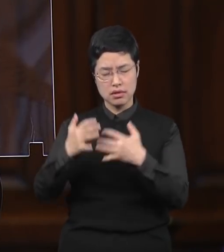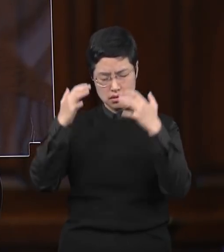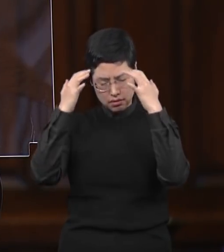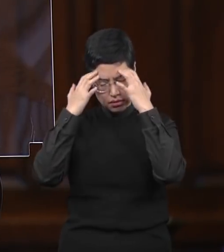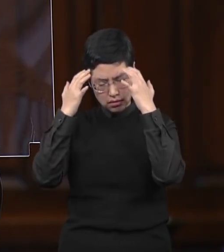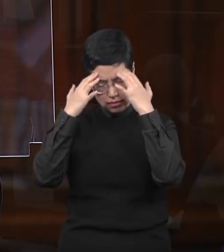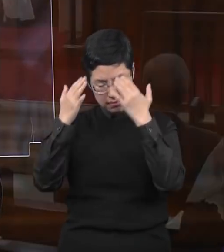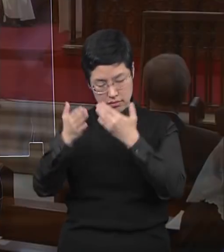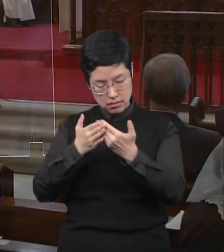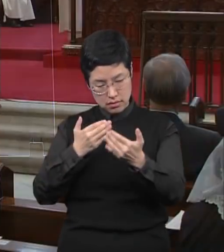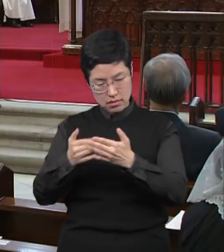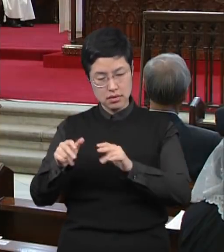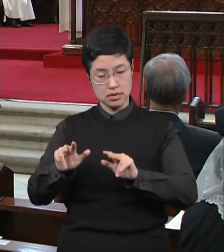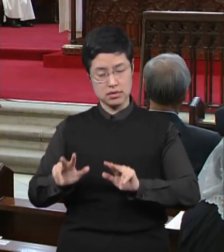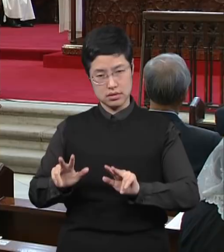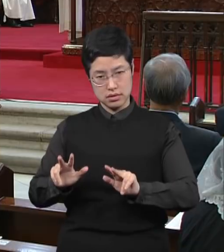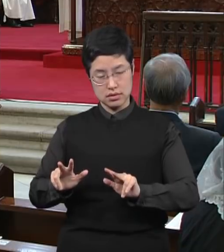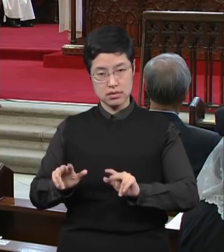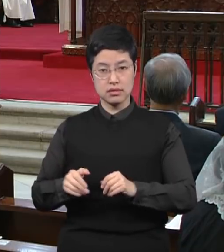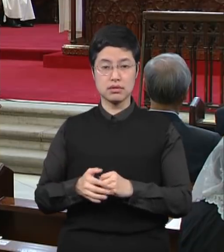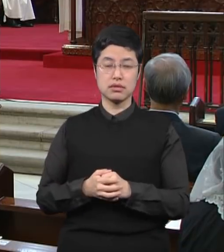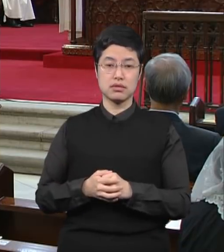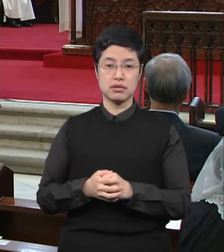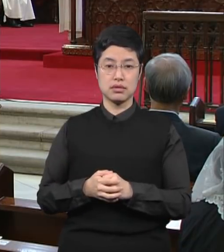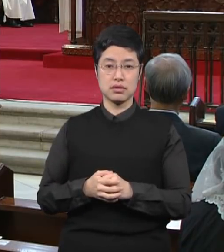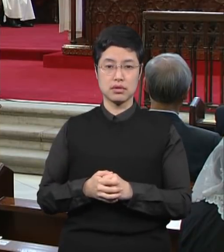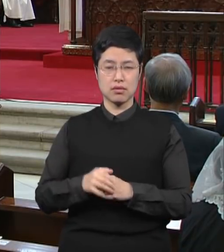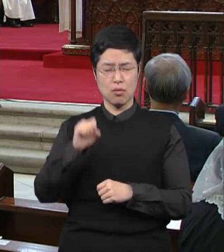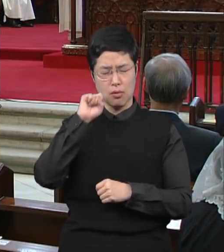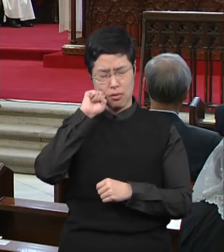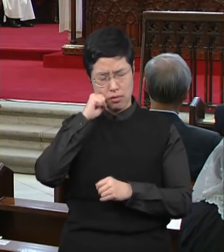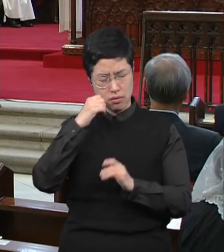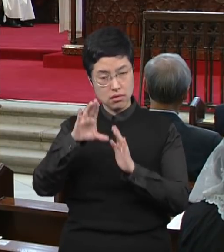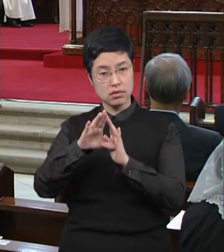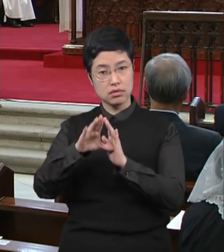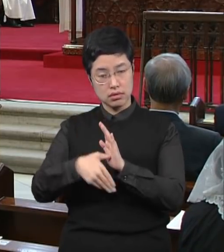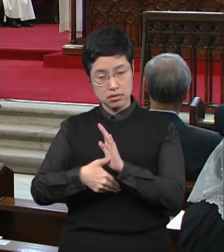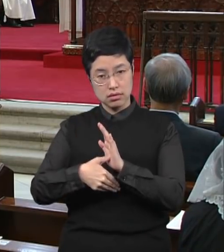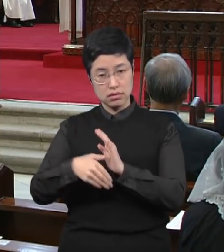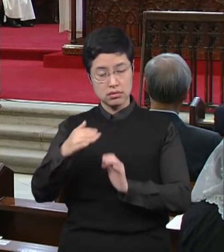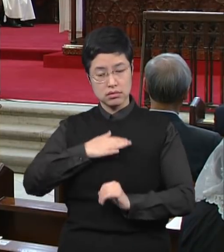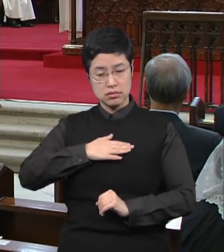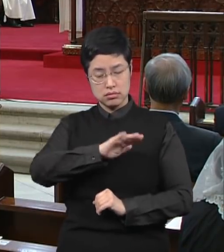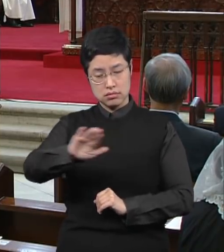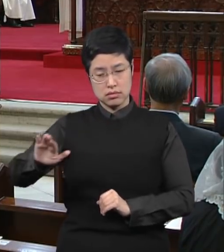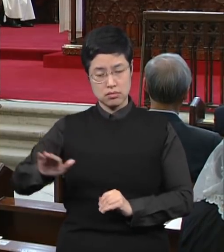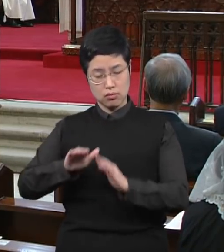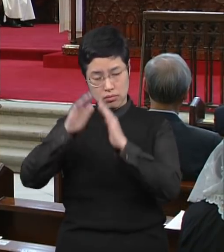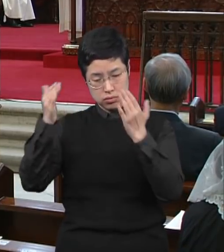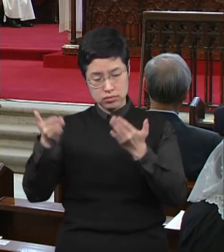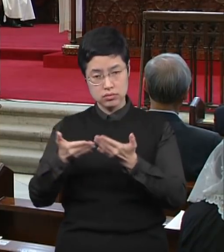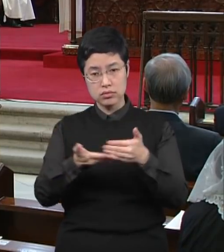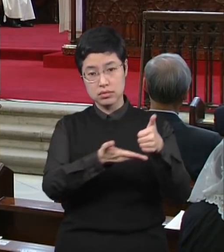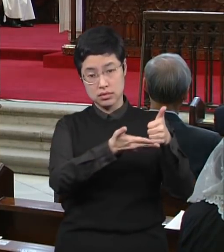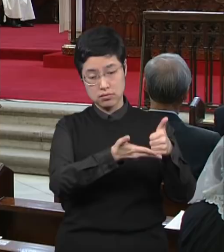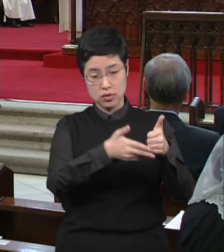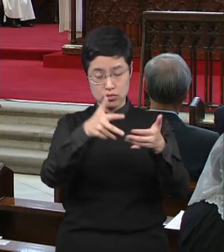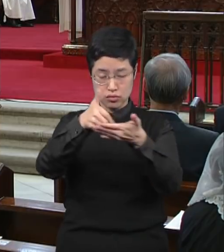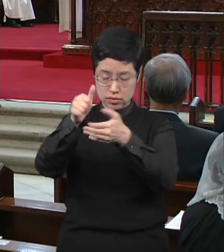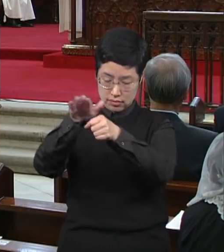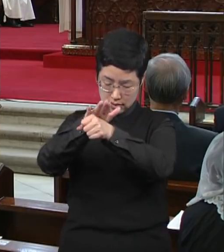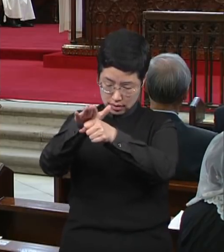고통을 겪고 있는 이 격랑의 어려운 시기에 우리 모두 주기영님의 주님